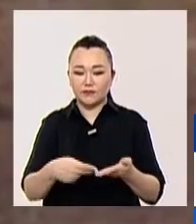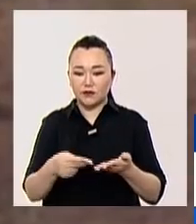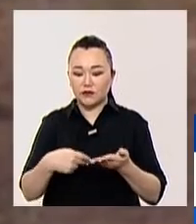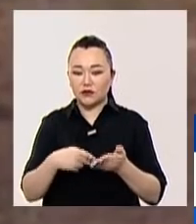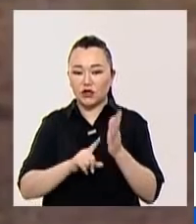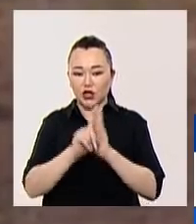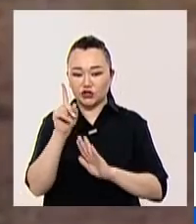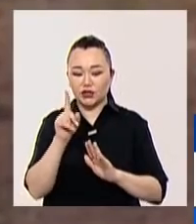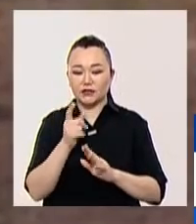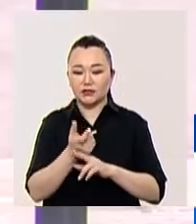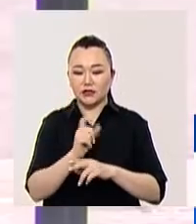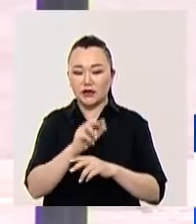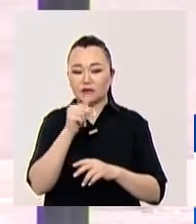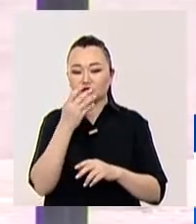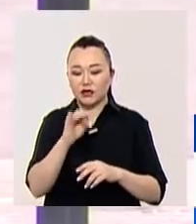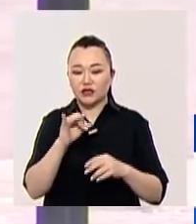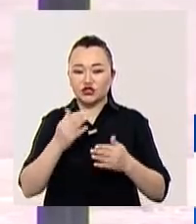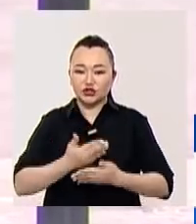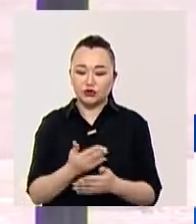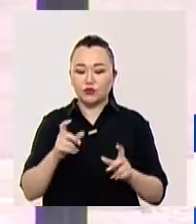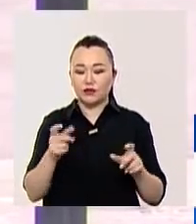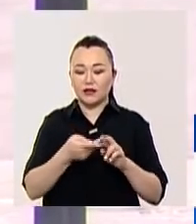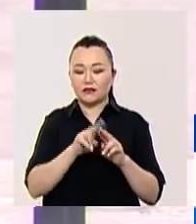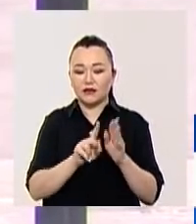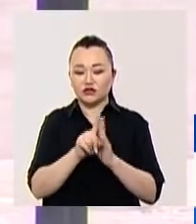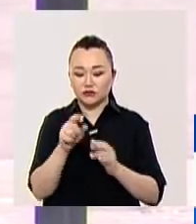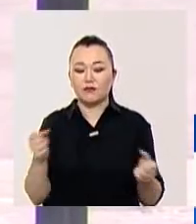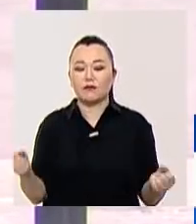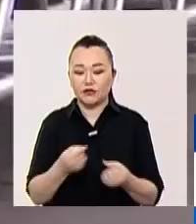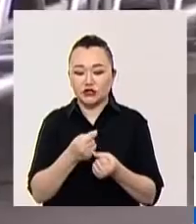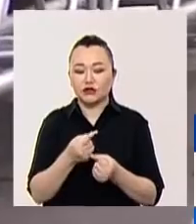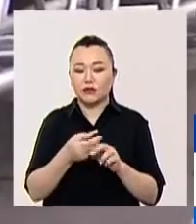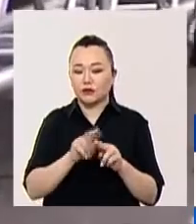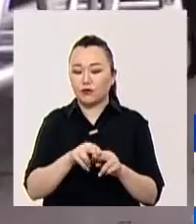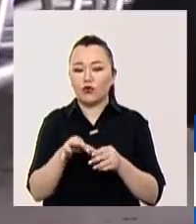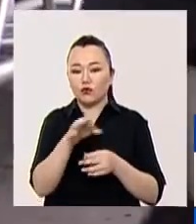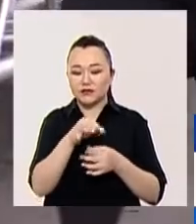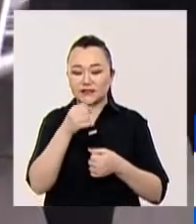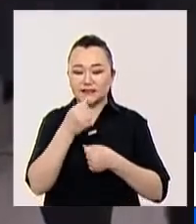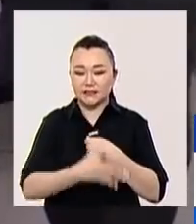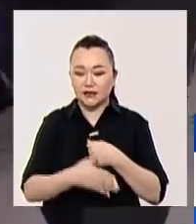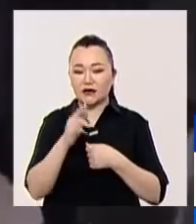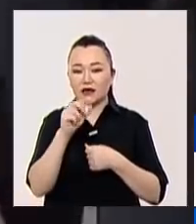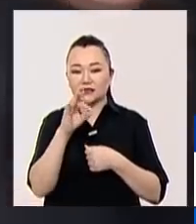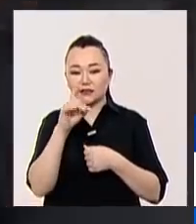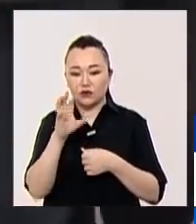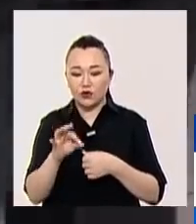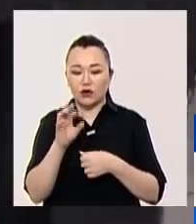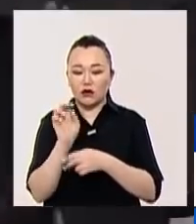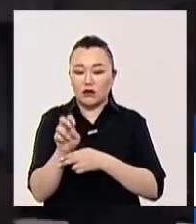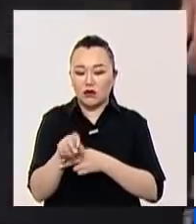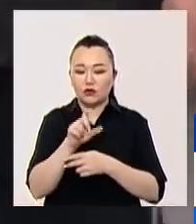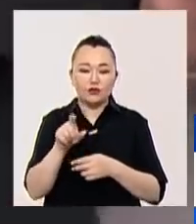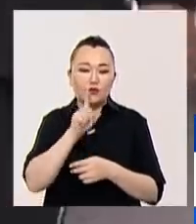басталып кеткен. Ал Қапшағайдың тұрғындары бұл бастаманы қолдайды. Қала облыс орталығы болса, казинолардың табалдырығын тоздырып